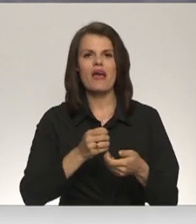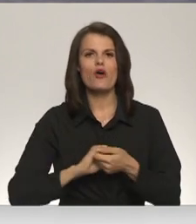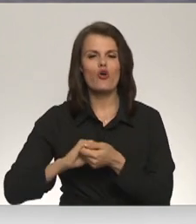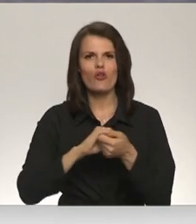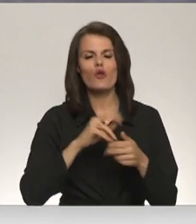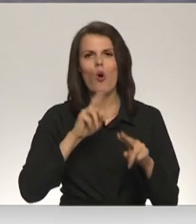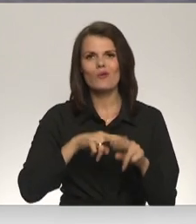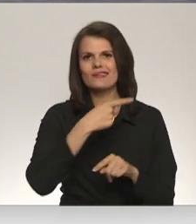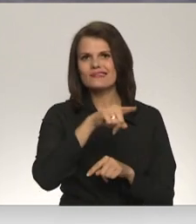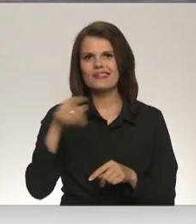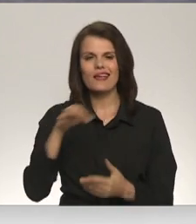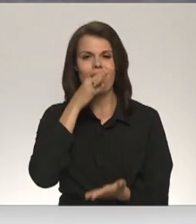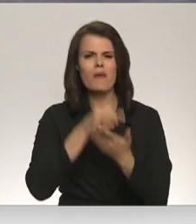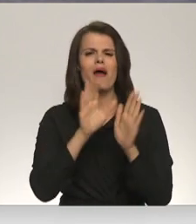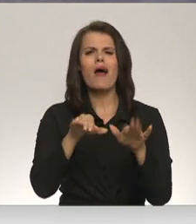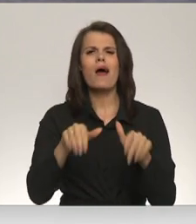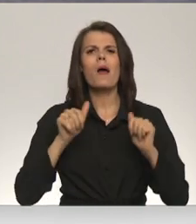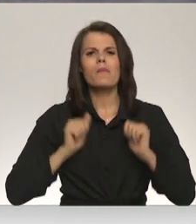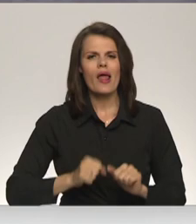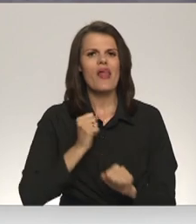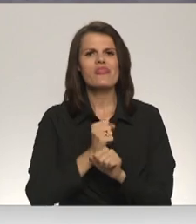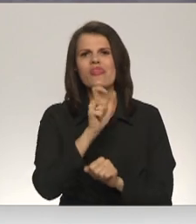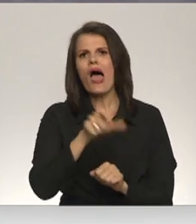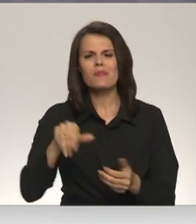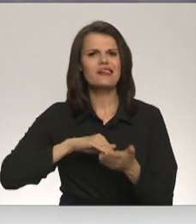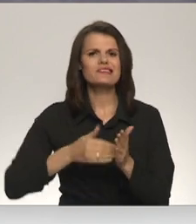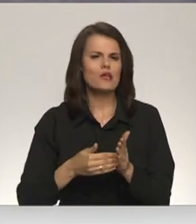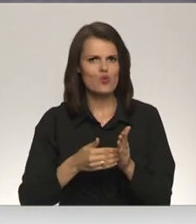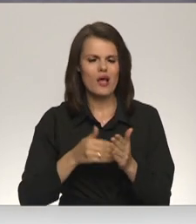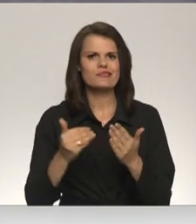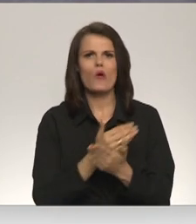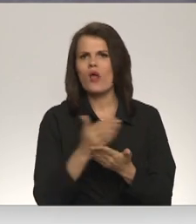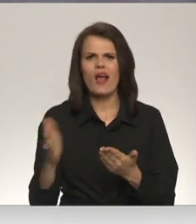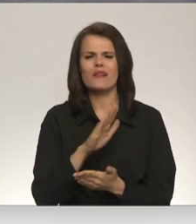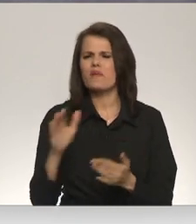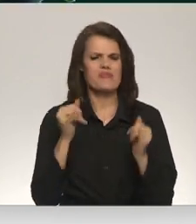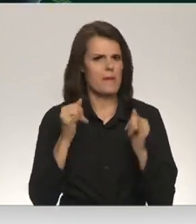citi atbildīgie mierina, ka darbinieku situācija jaunā kārtība nepasliktinās.